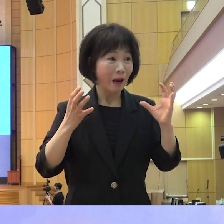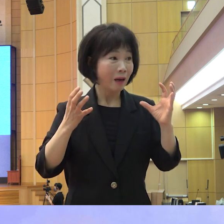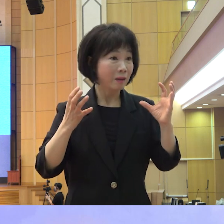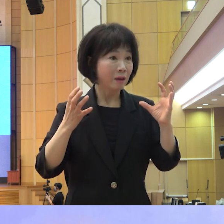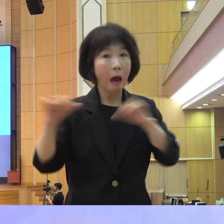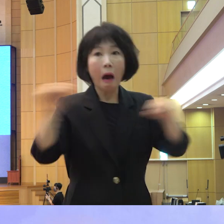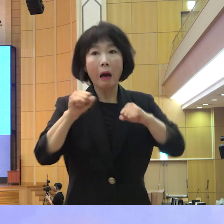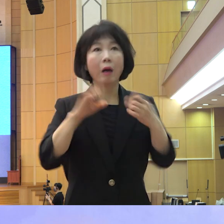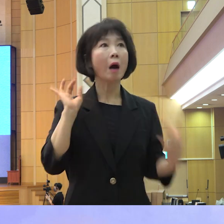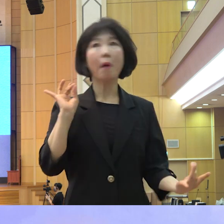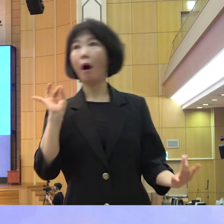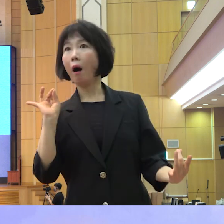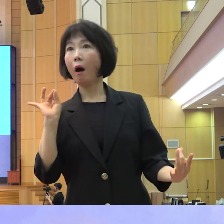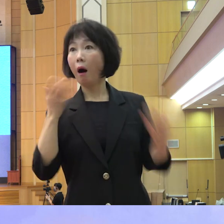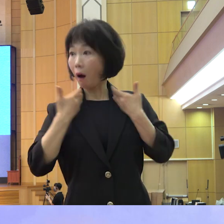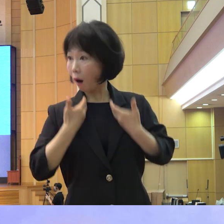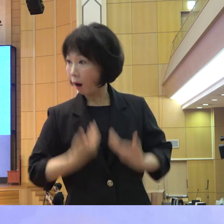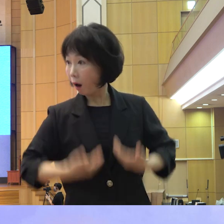이상한 겁니다.